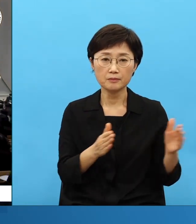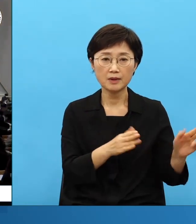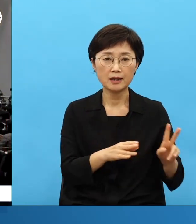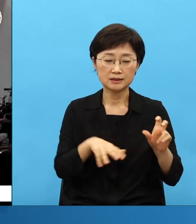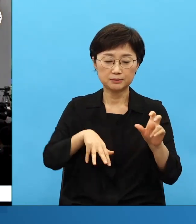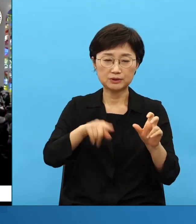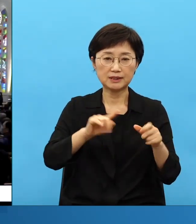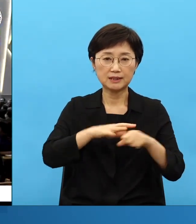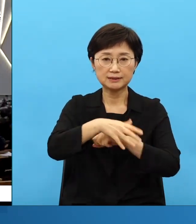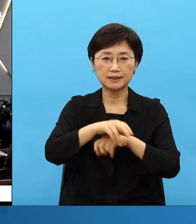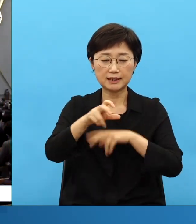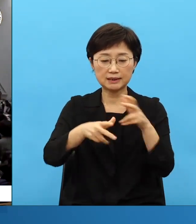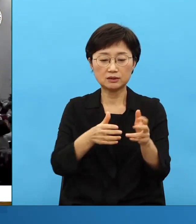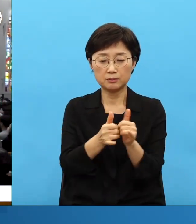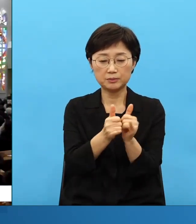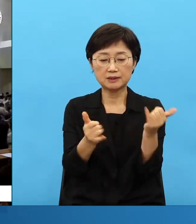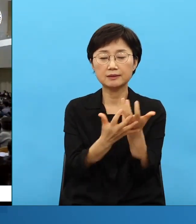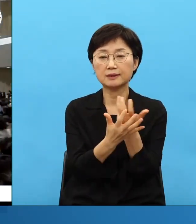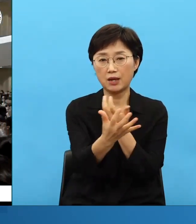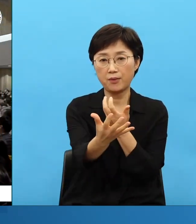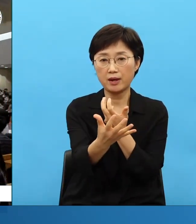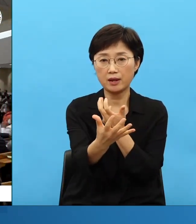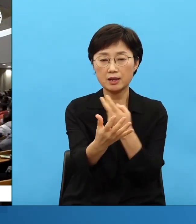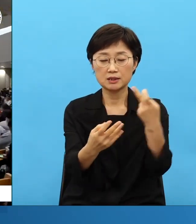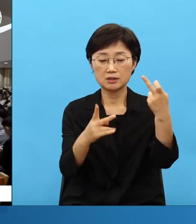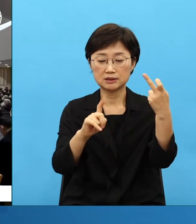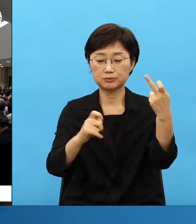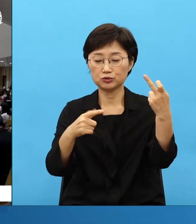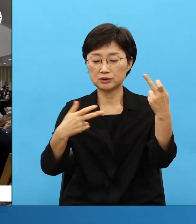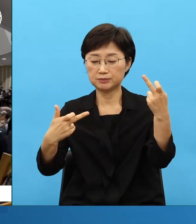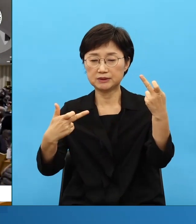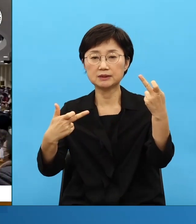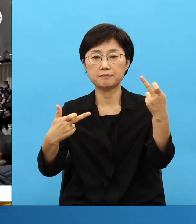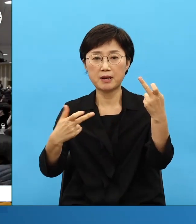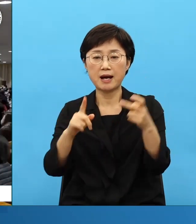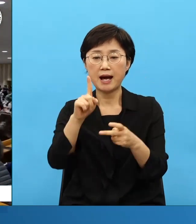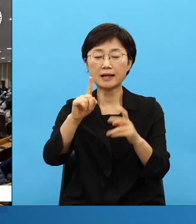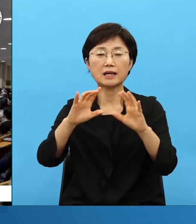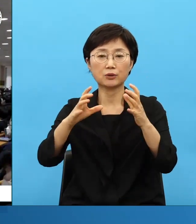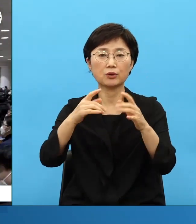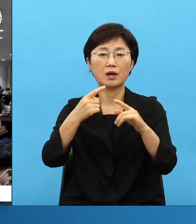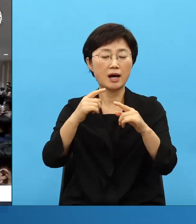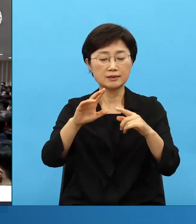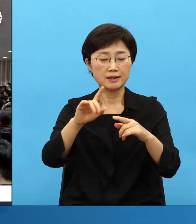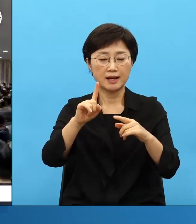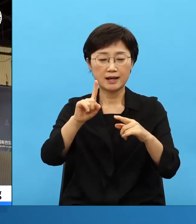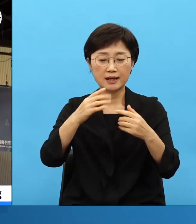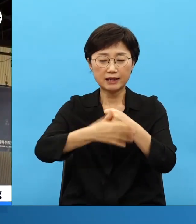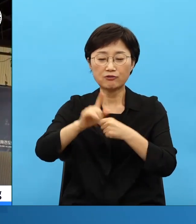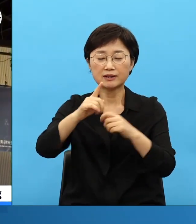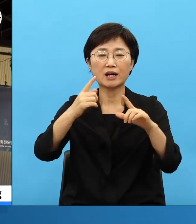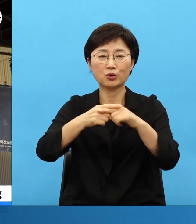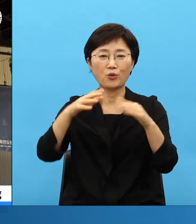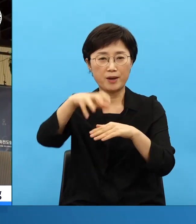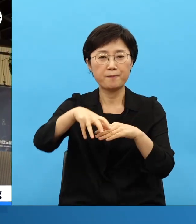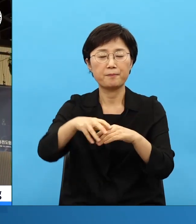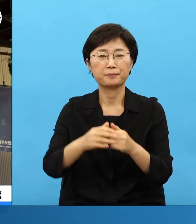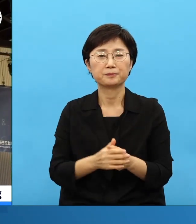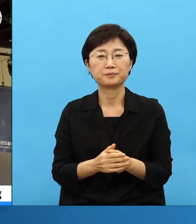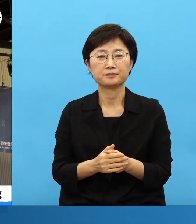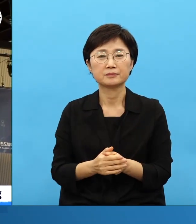제25차 세계 산업인대회가 지난 16일부터 이틀간 대구 하나교회에서 열렸습니다. 남은